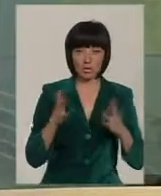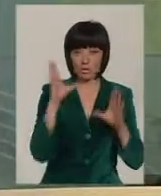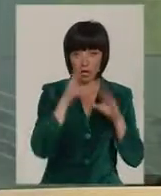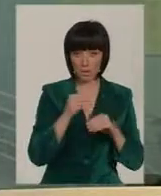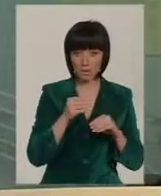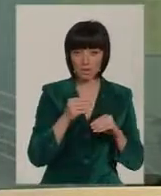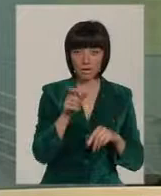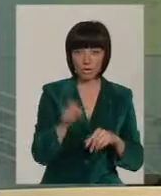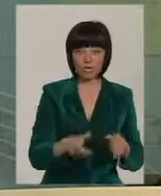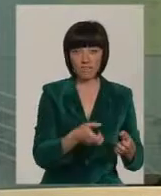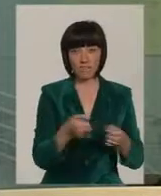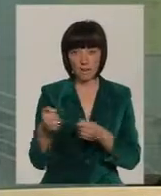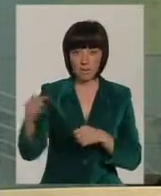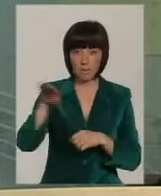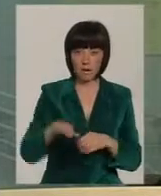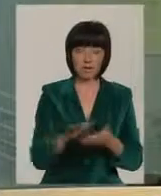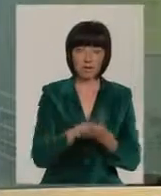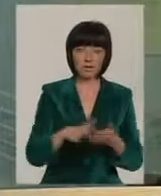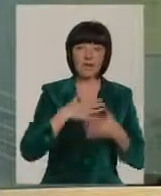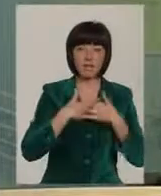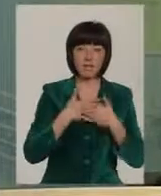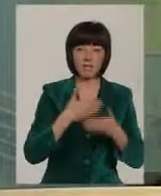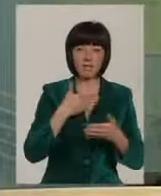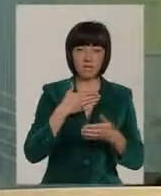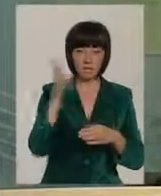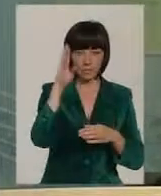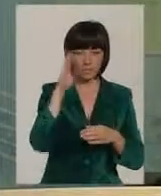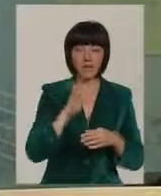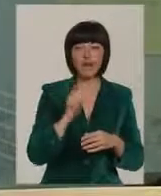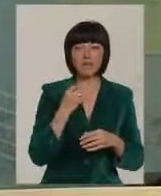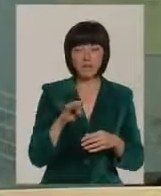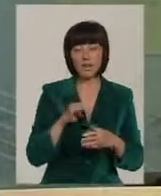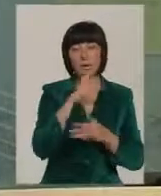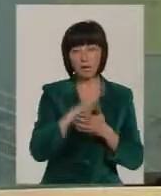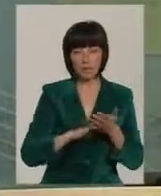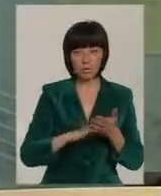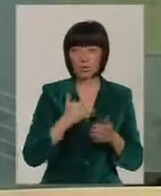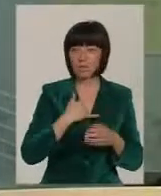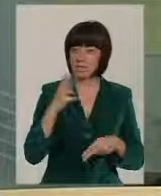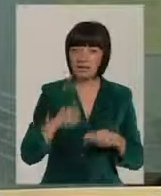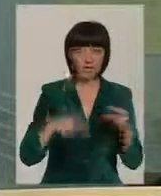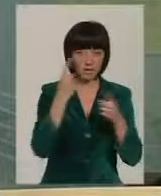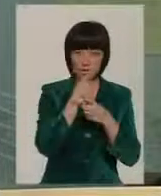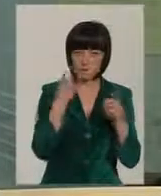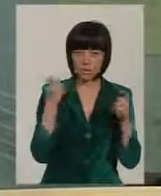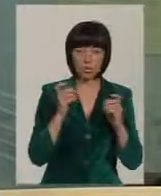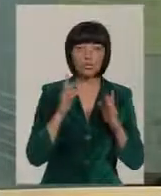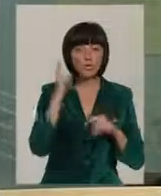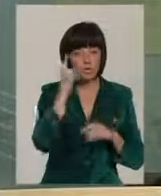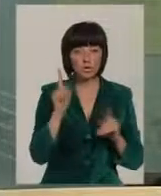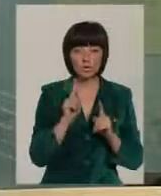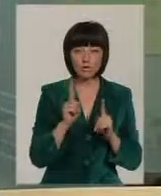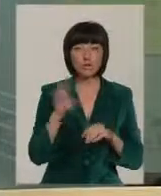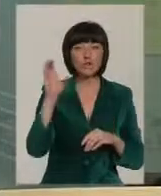вдалося її, цю людину витягнути на берег, очистити легені від намулу. Пане Андрію, так, я перепрошую, у нас завершення ефіру. Ми думаємо,